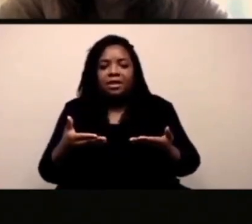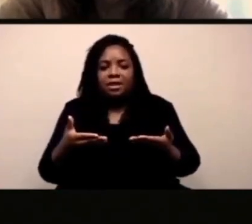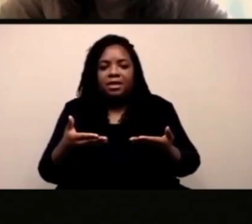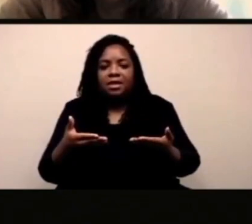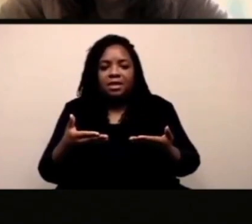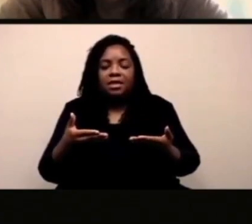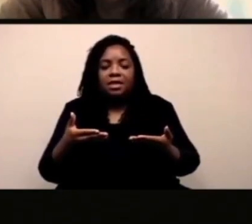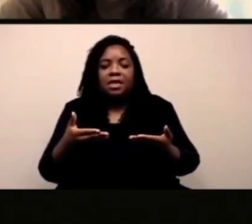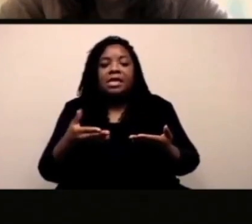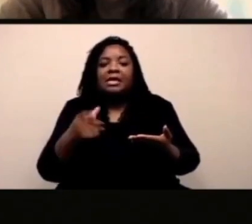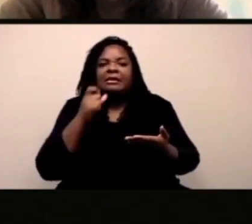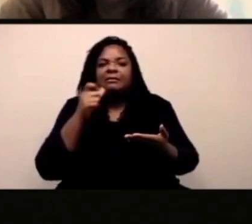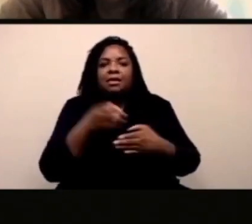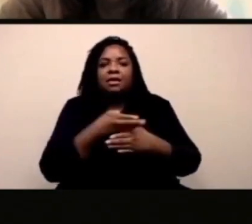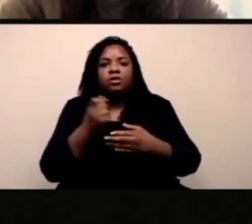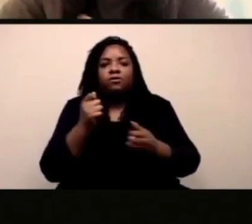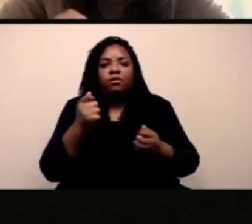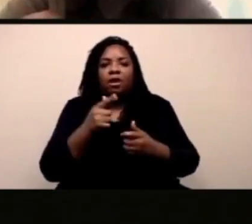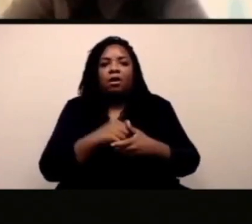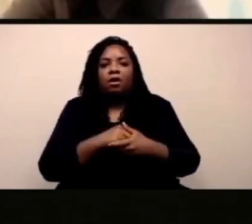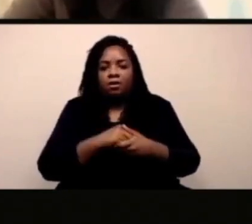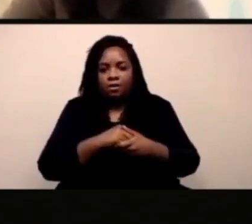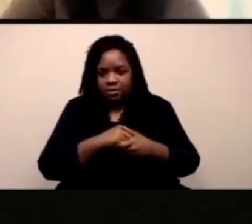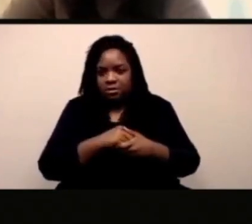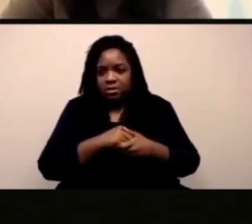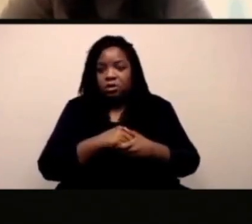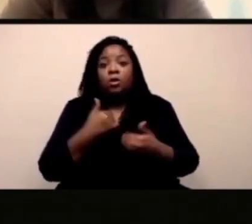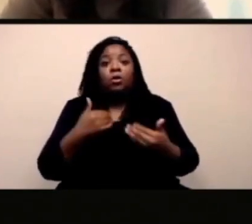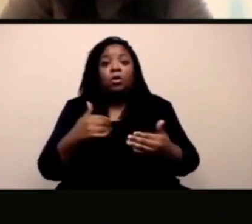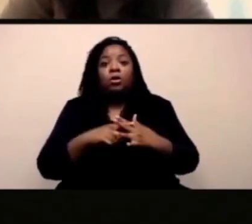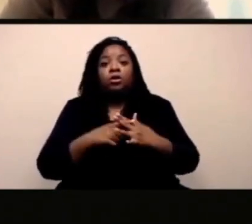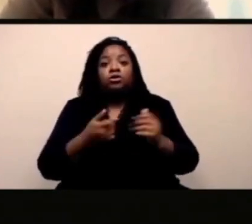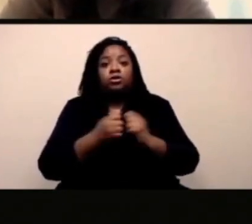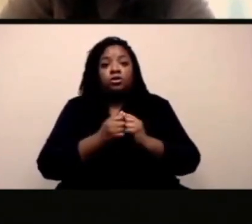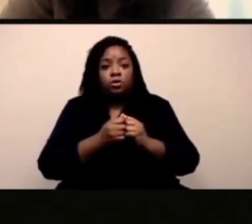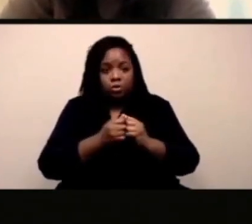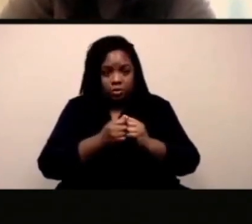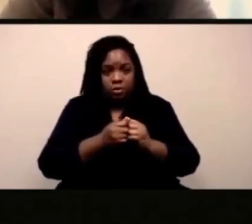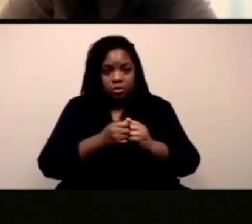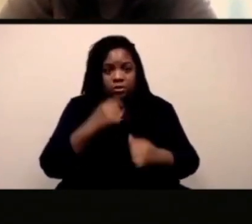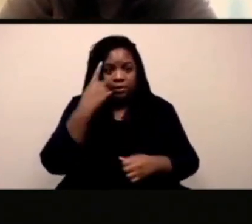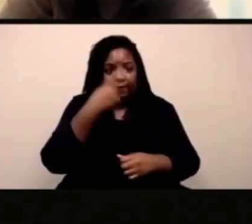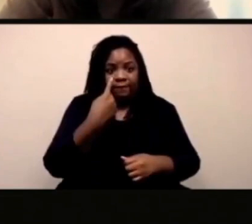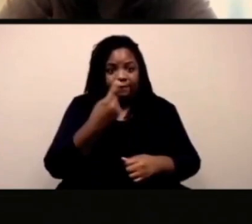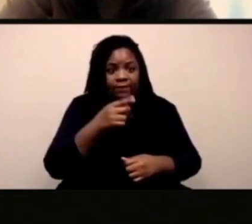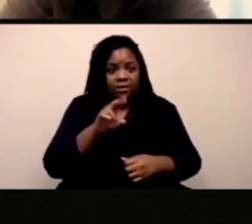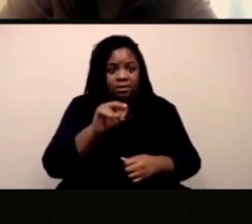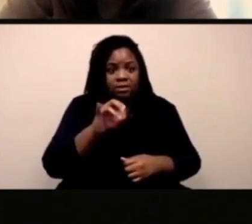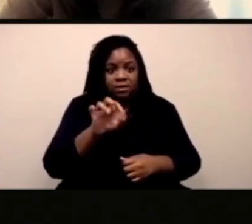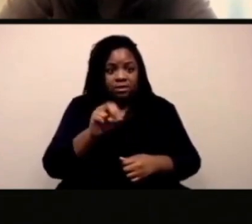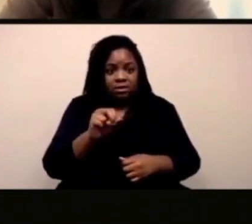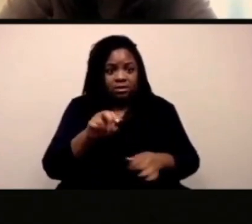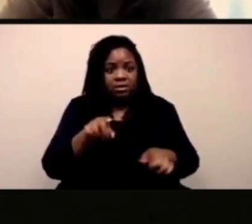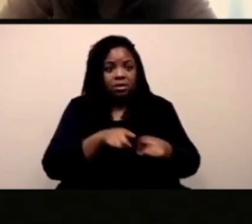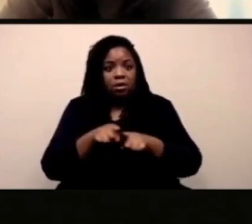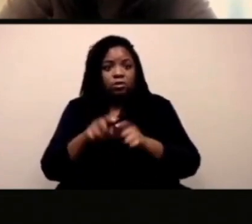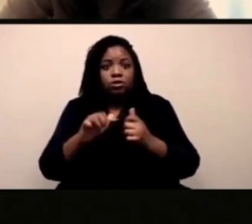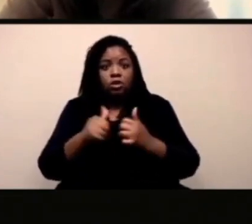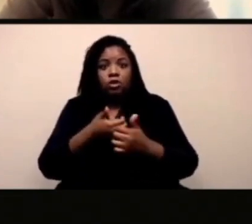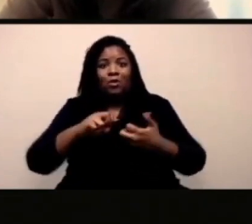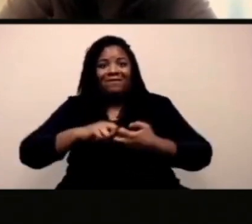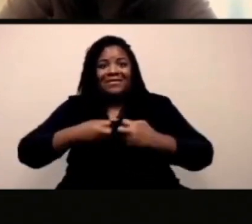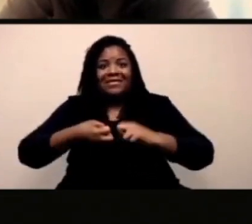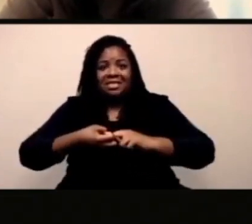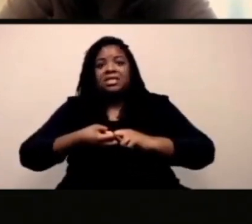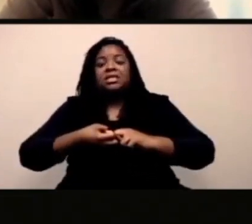がお力は今やろうとしている新しいものをいくつかと紹介やとして